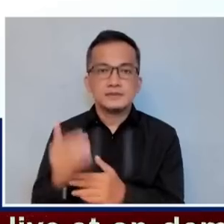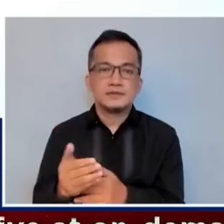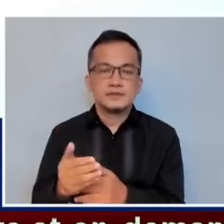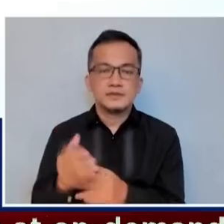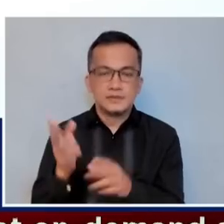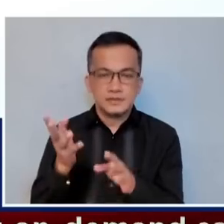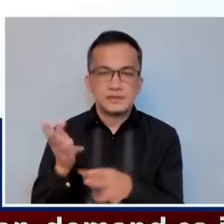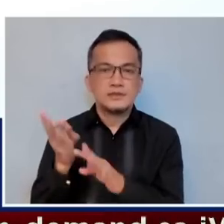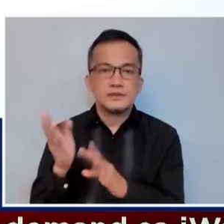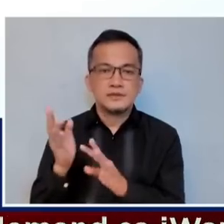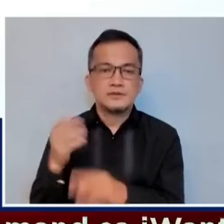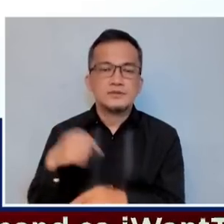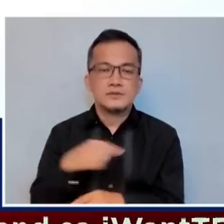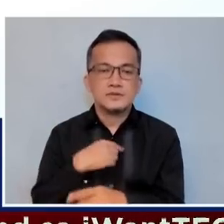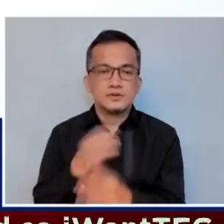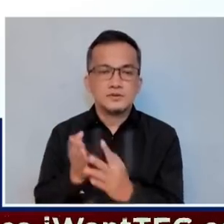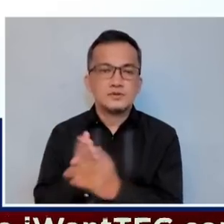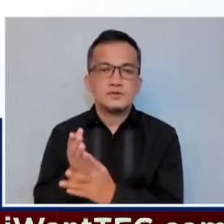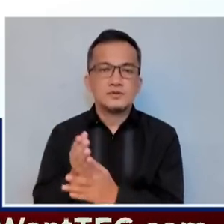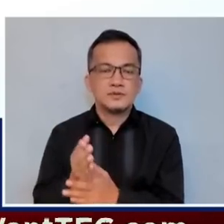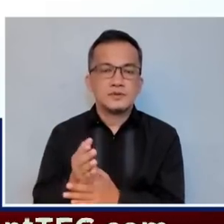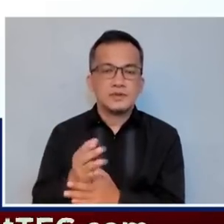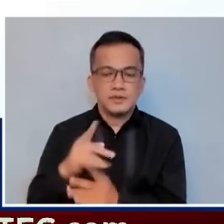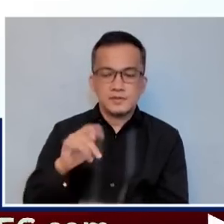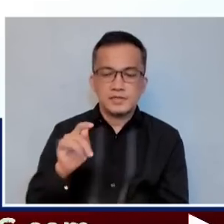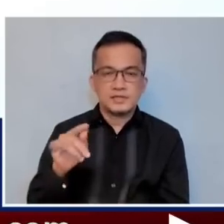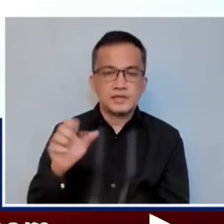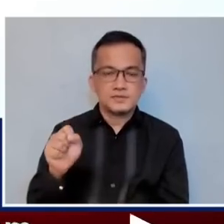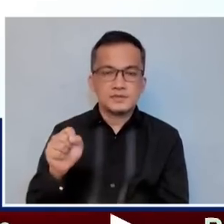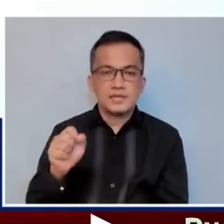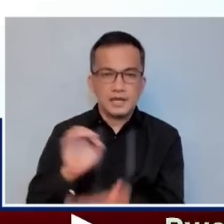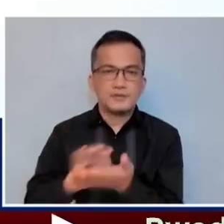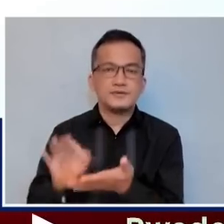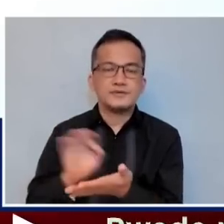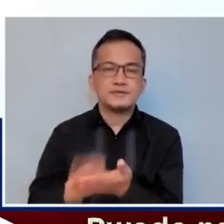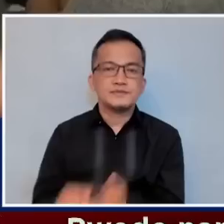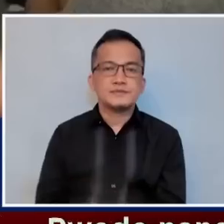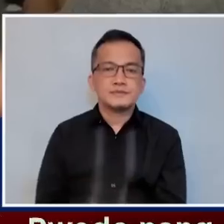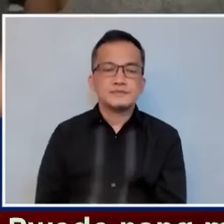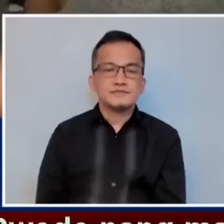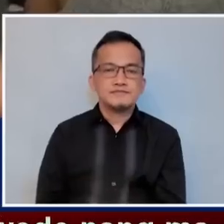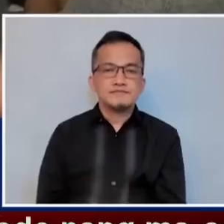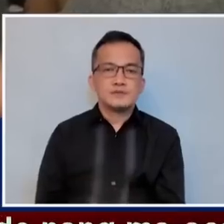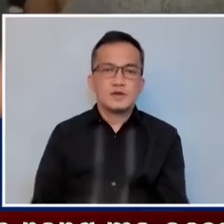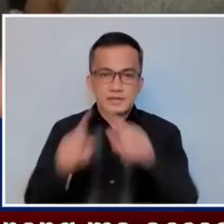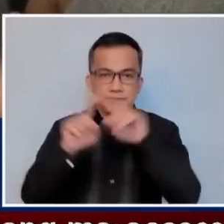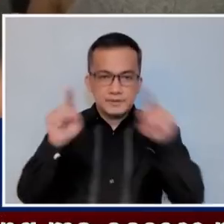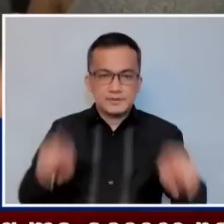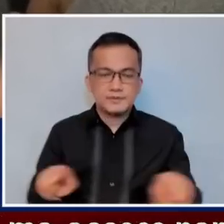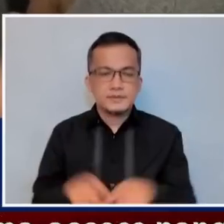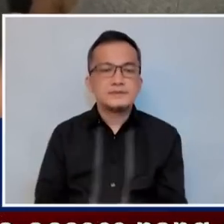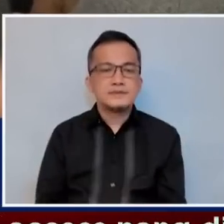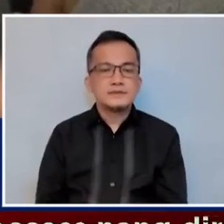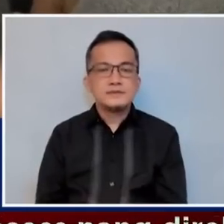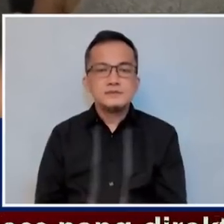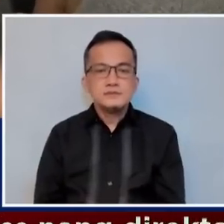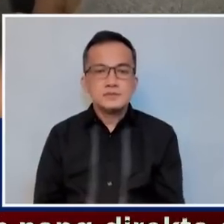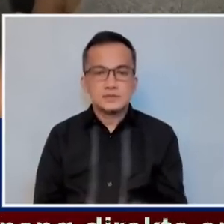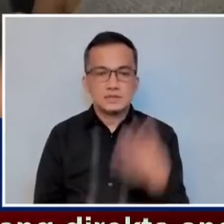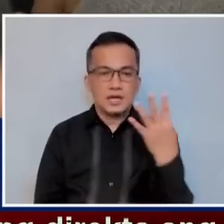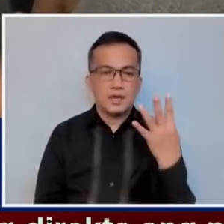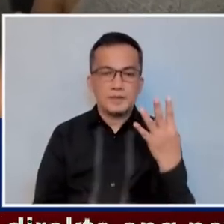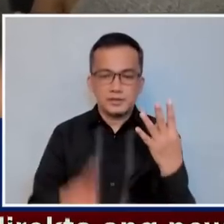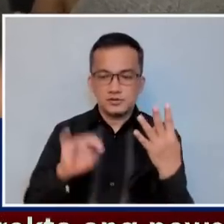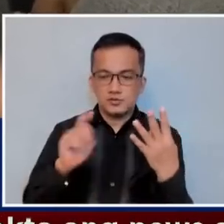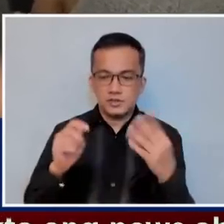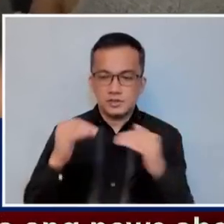na rin ho namin through their PTOPS account yung kanilang fare matrix. Sa mga 4 units o pababa